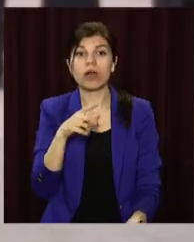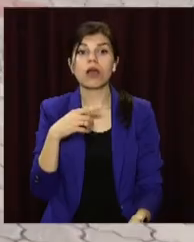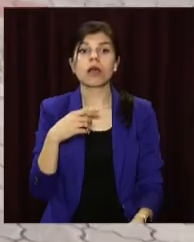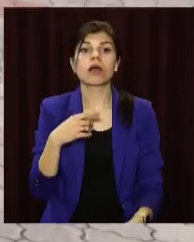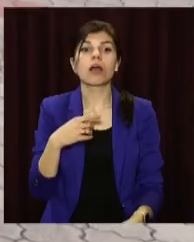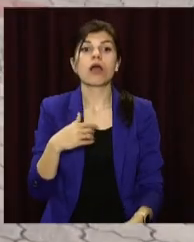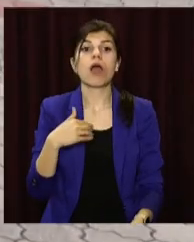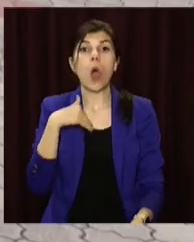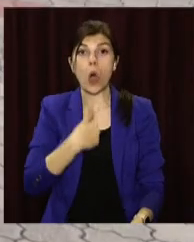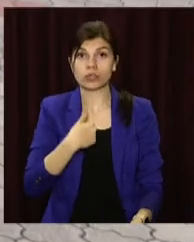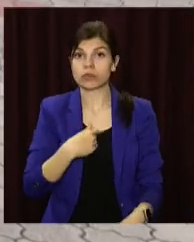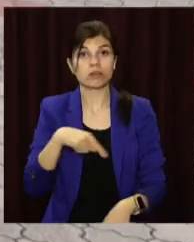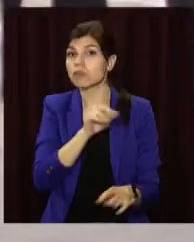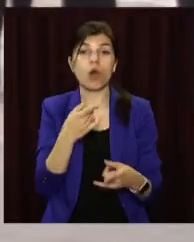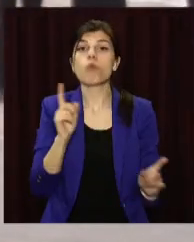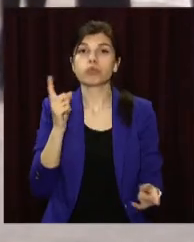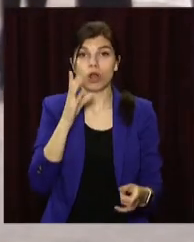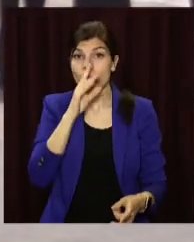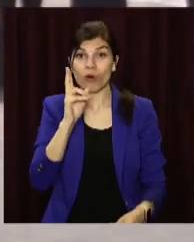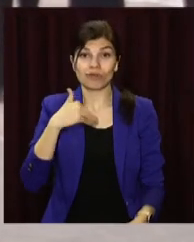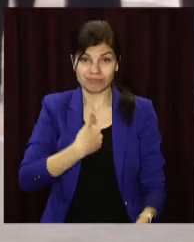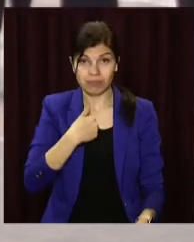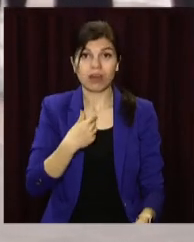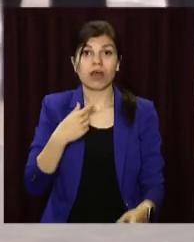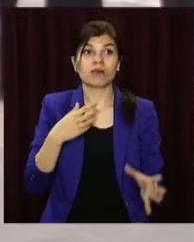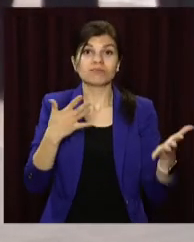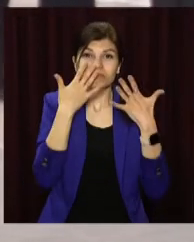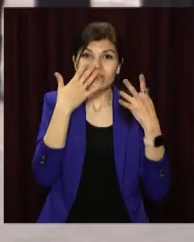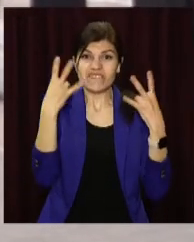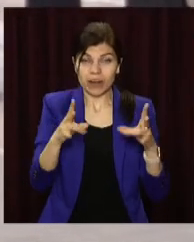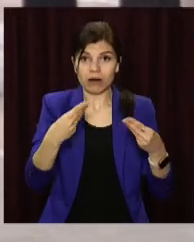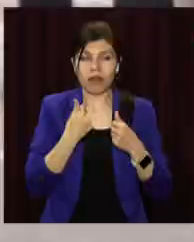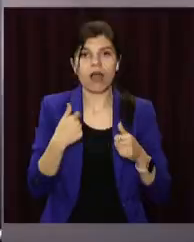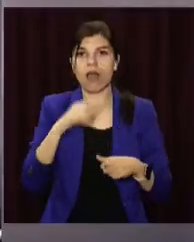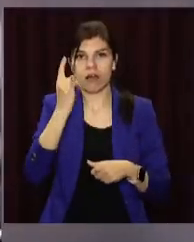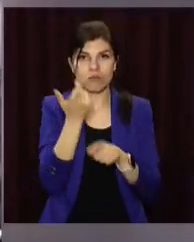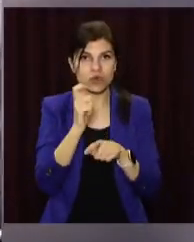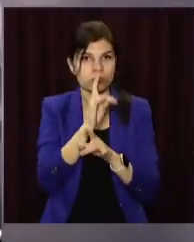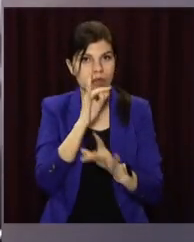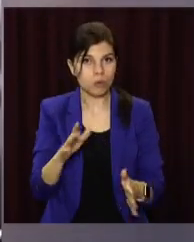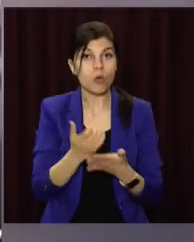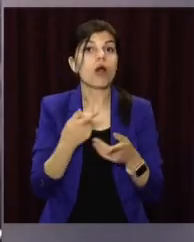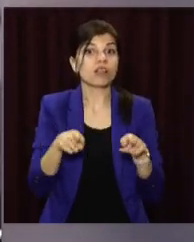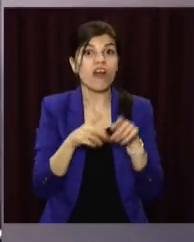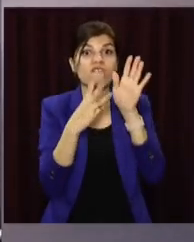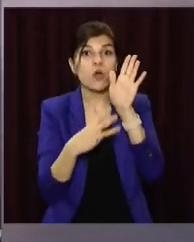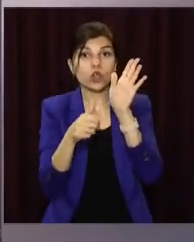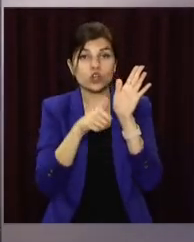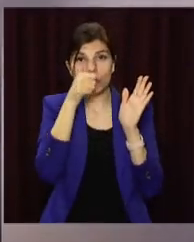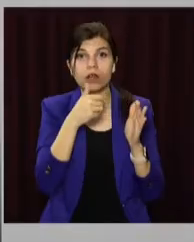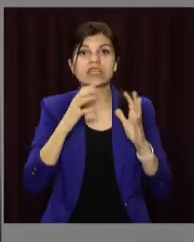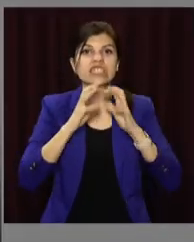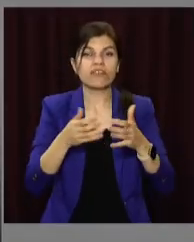не присилати туди. Тому що дітей не буде у них тоді. Радіація, так признали. Так, у 86-му рятувати світ